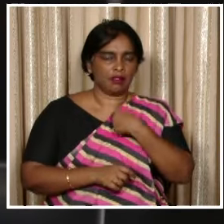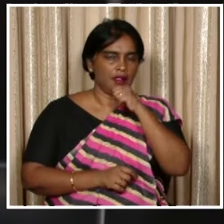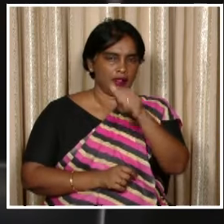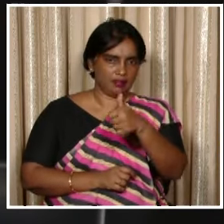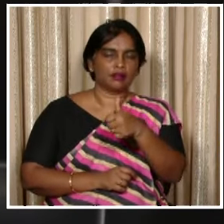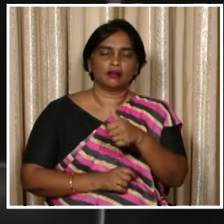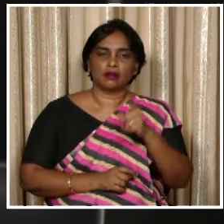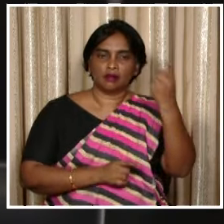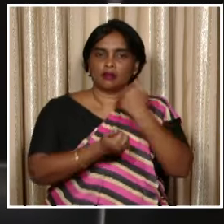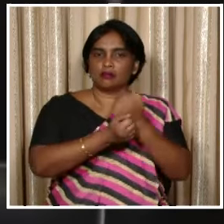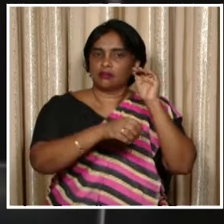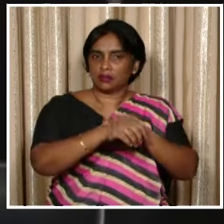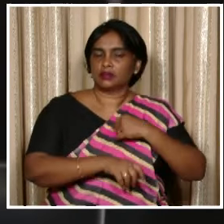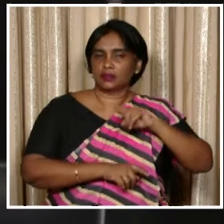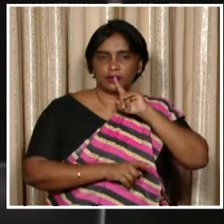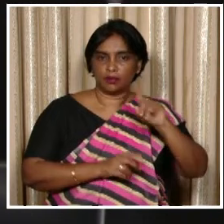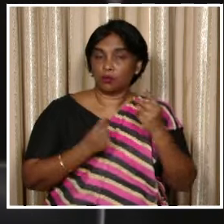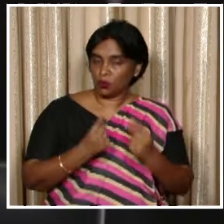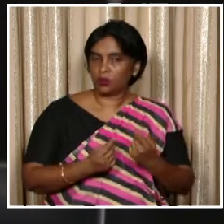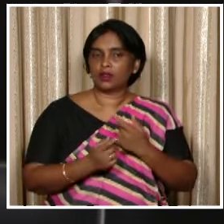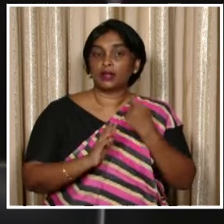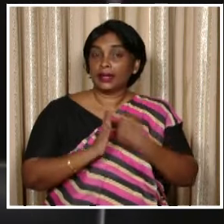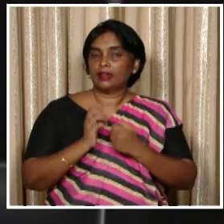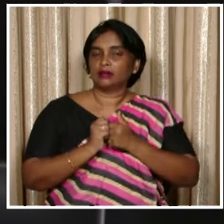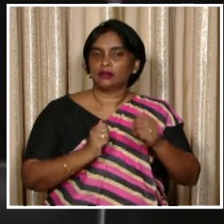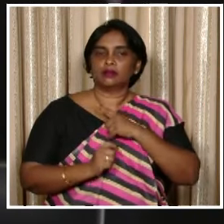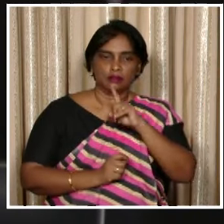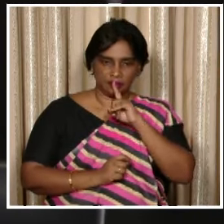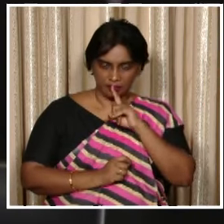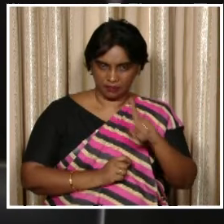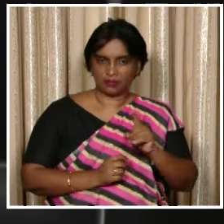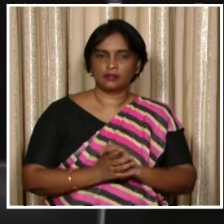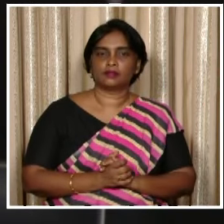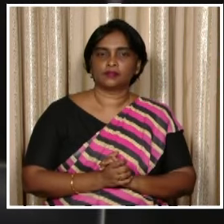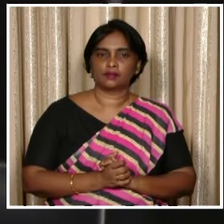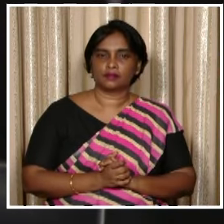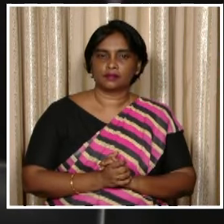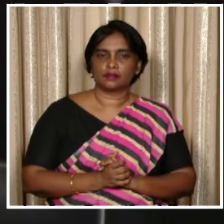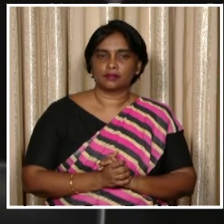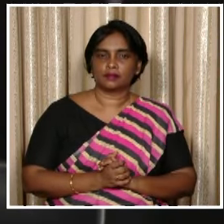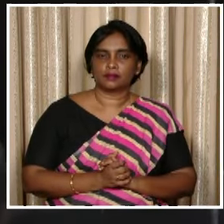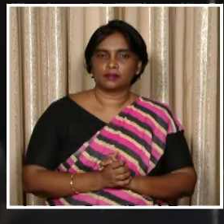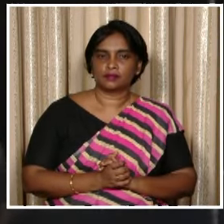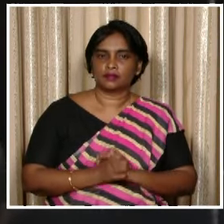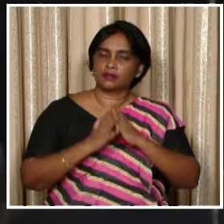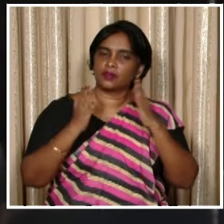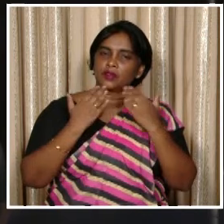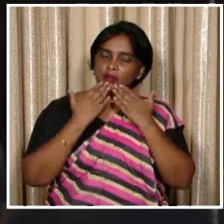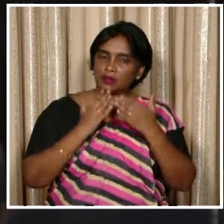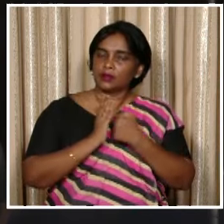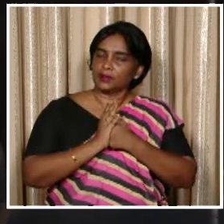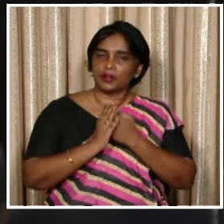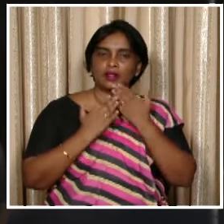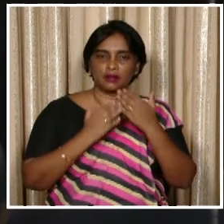ඇත්ත. අනිත් පිරිස අත්තරමුල් ගණනක අපි දැනුම් දීලා තියෙනවා. පුළුවන් තරම් එක්ක නීති ක්‍රියාත්මක කරන්න අපි දැනුම් දීලා තියෙනවා. බොහොම ස්තුතියි ගරු අමාත්‍යතුමා.